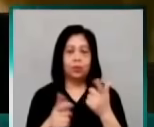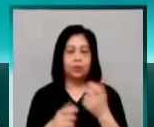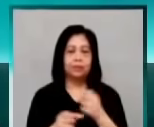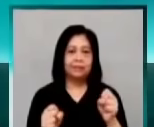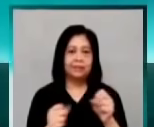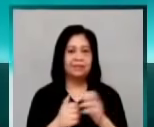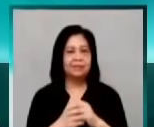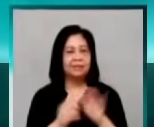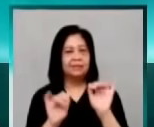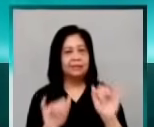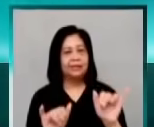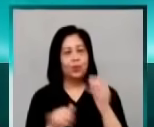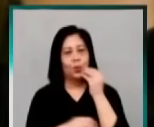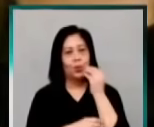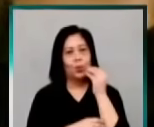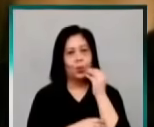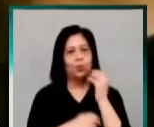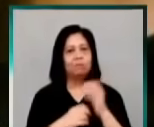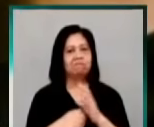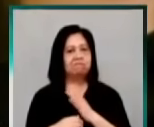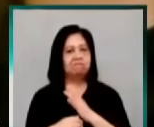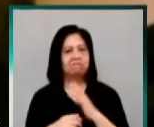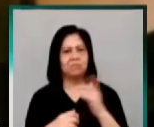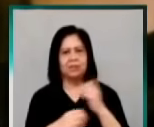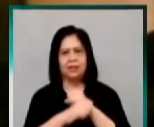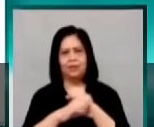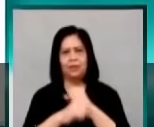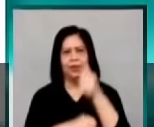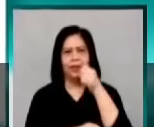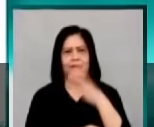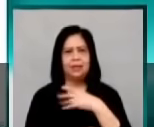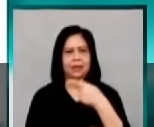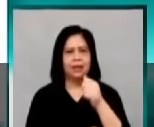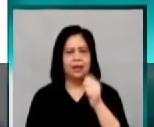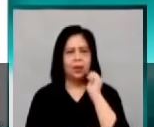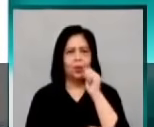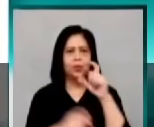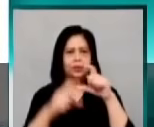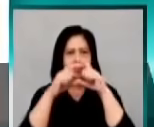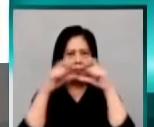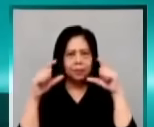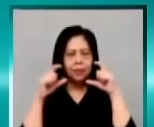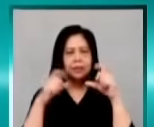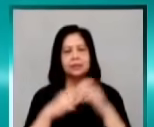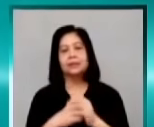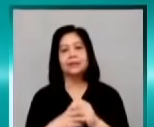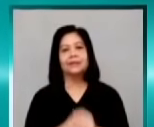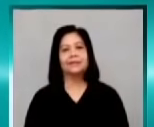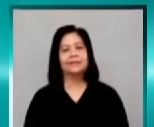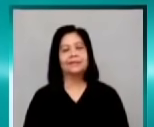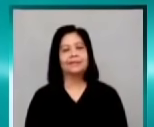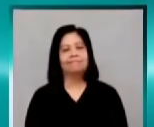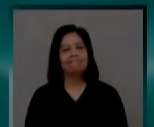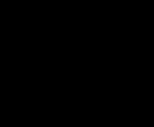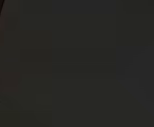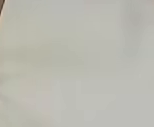at home. And yun naman din yung na-advocate ni Gaga, always wear your mask. Salima Refran, Jimmy